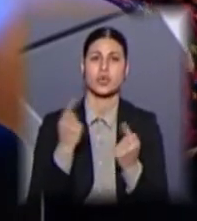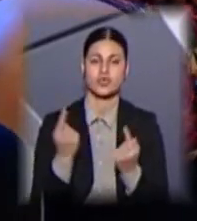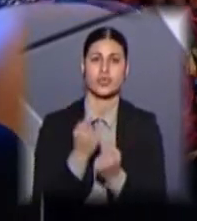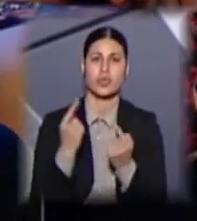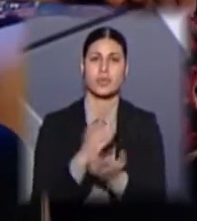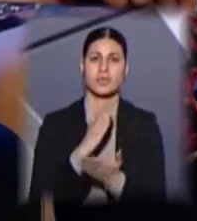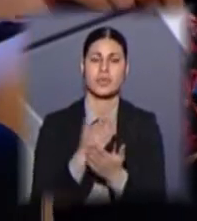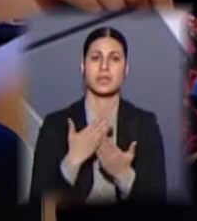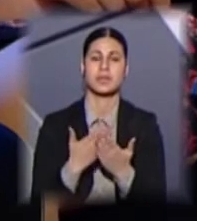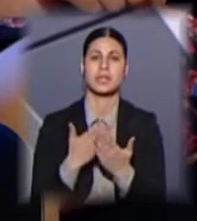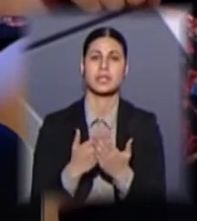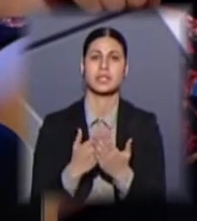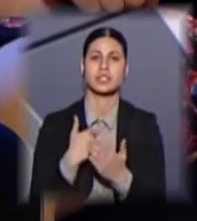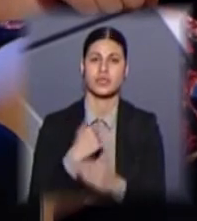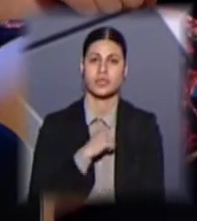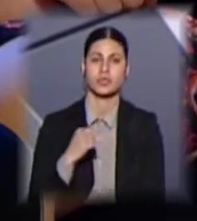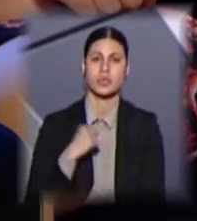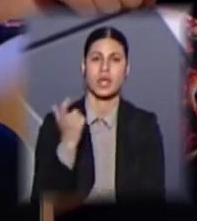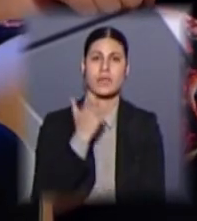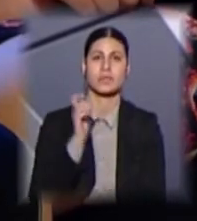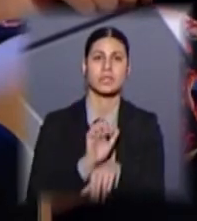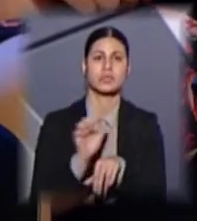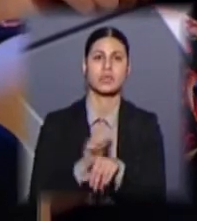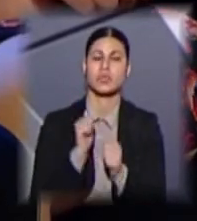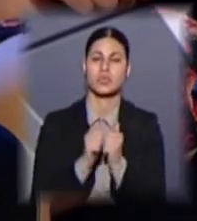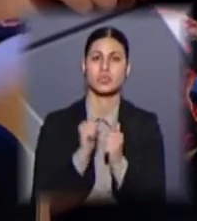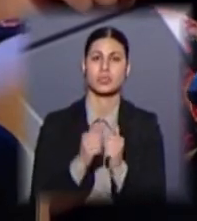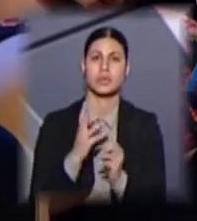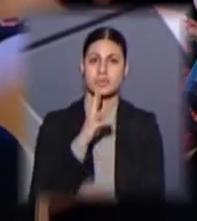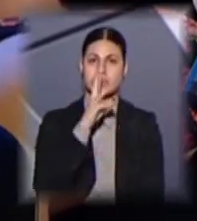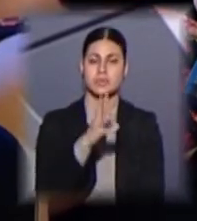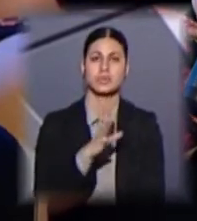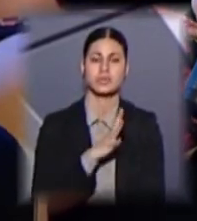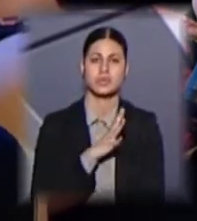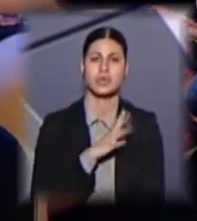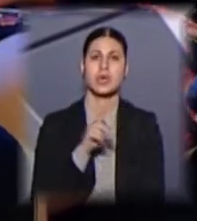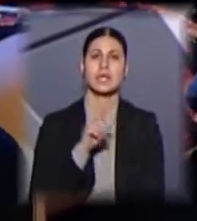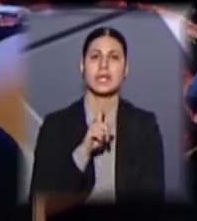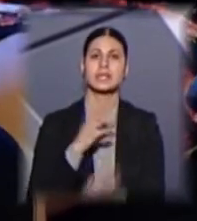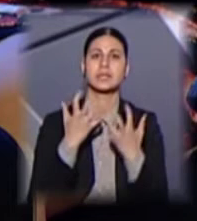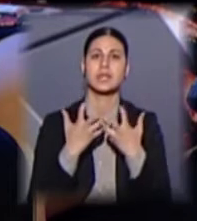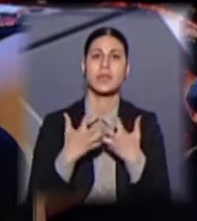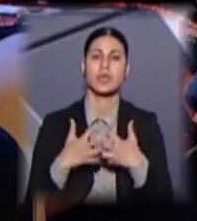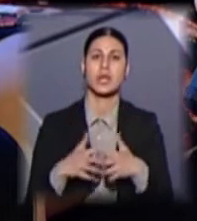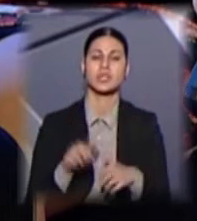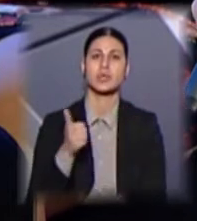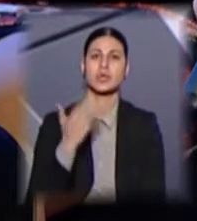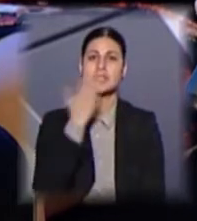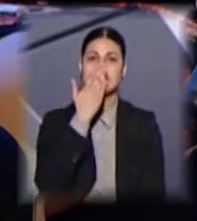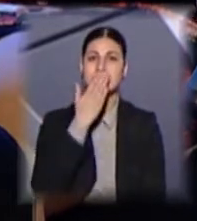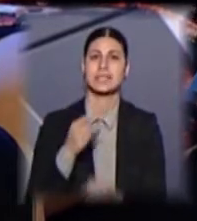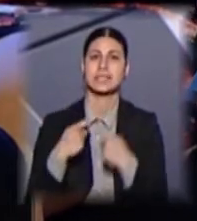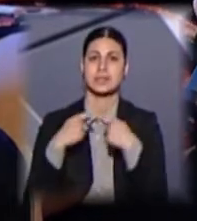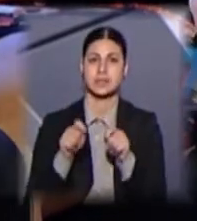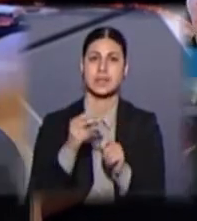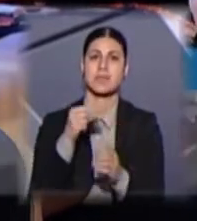ხდება ხოლმე, იმიტომ რომ ჩვენ ავტორებს გამომცემლები ყოველთვის ხდით როიალტის, რაც გამოიანგარიშება როგორც წესი წიგნის გასაყიდი